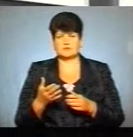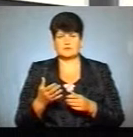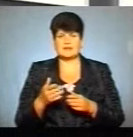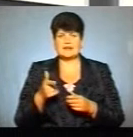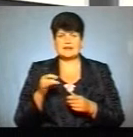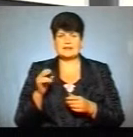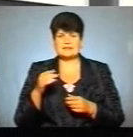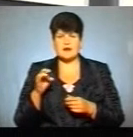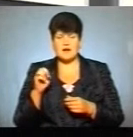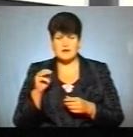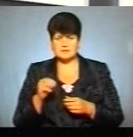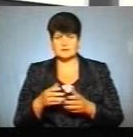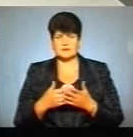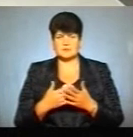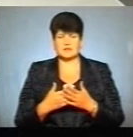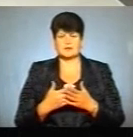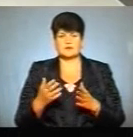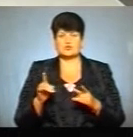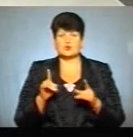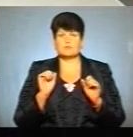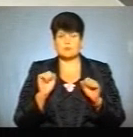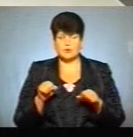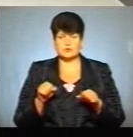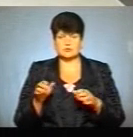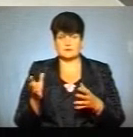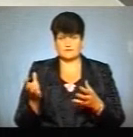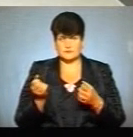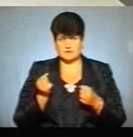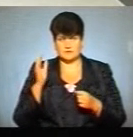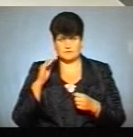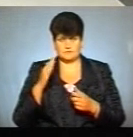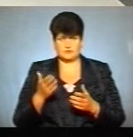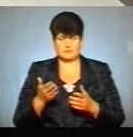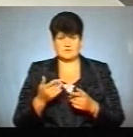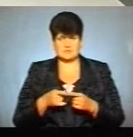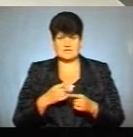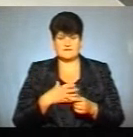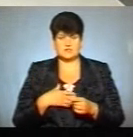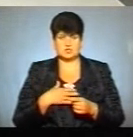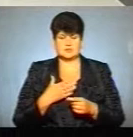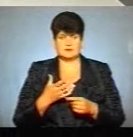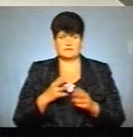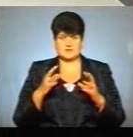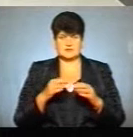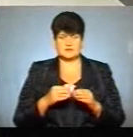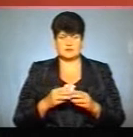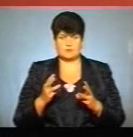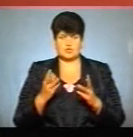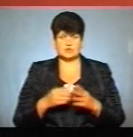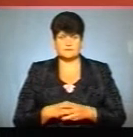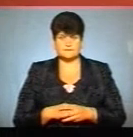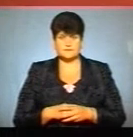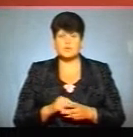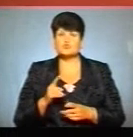гідрант пожежний чи водонапірна башта, щоб заправитися водою. Це такий важливий аспект в гасінні таких пожеж.